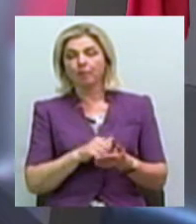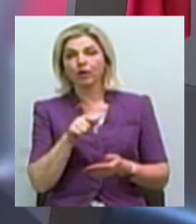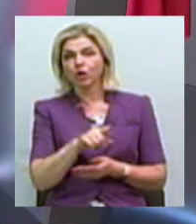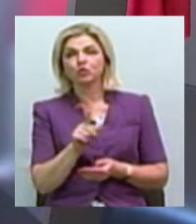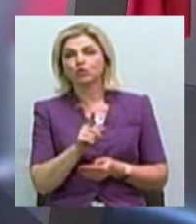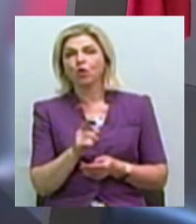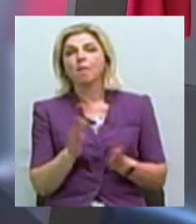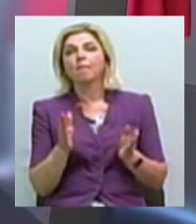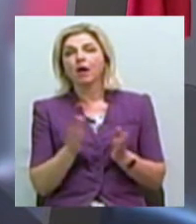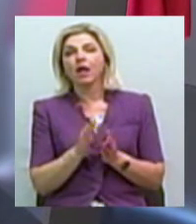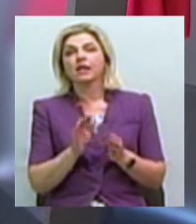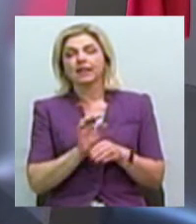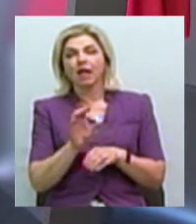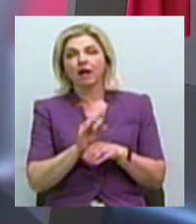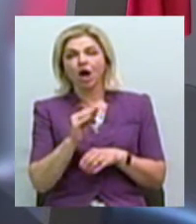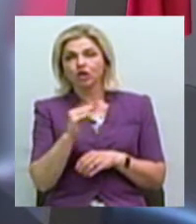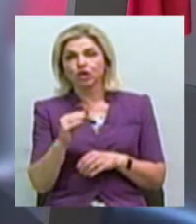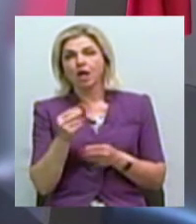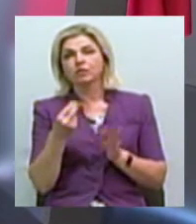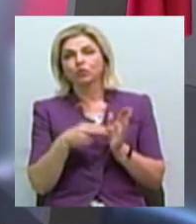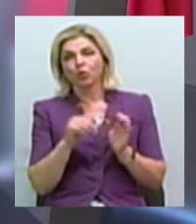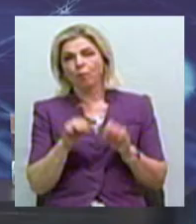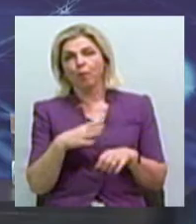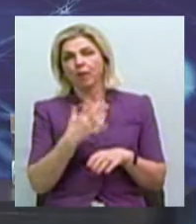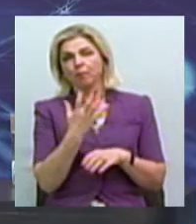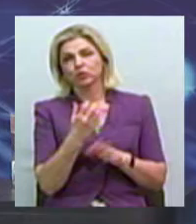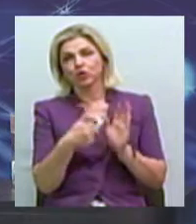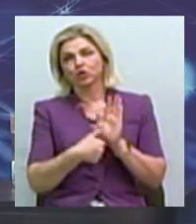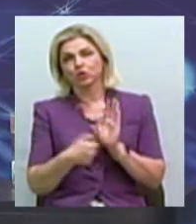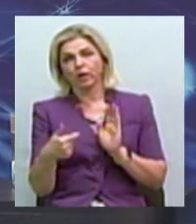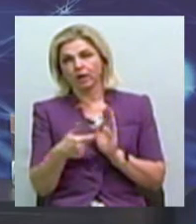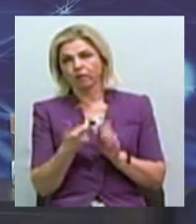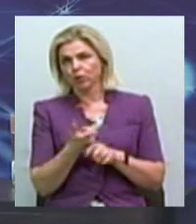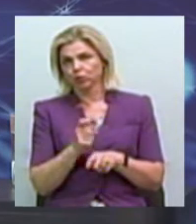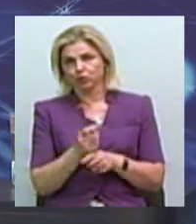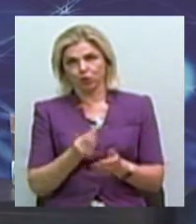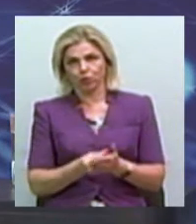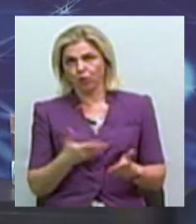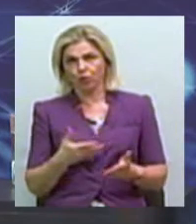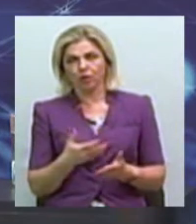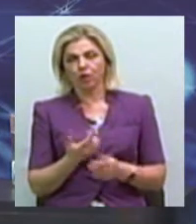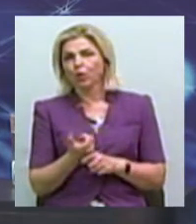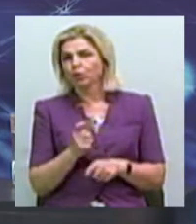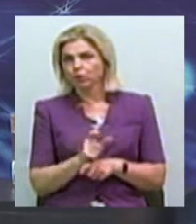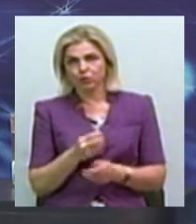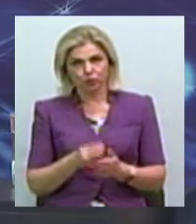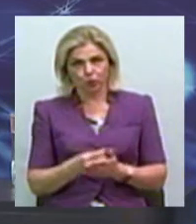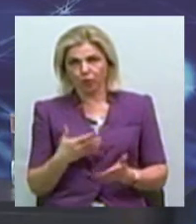тираж, вартість такої книги може сягати 500-600 гривень. Дуже дорого, надзвичайно